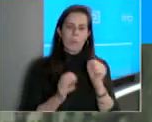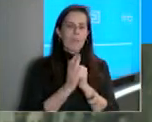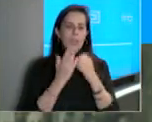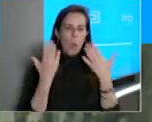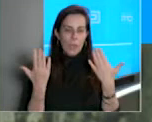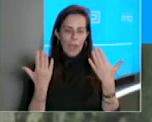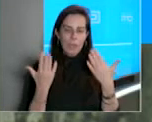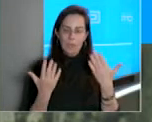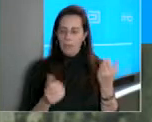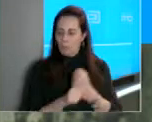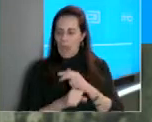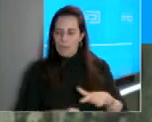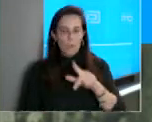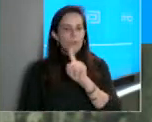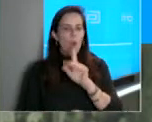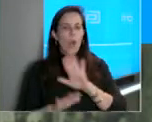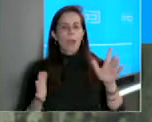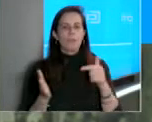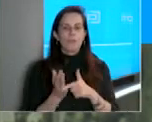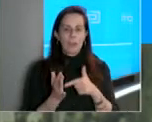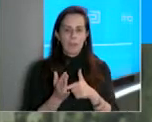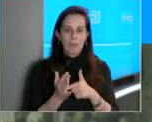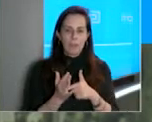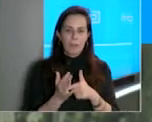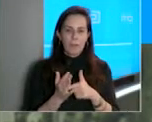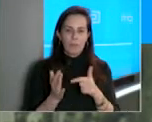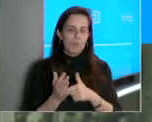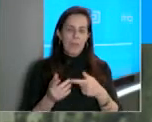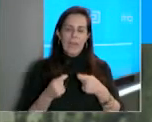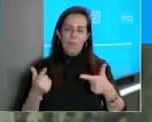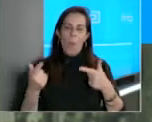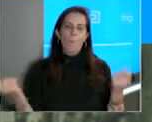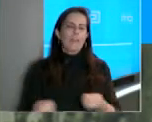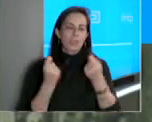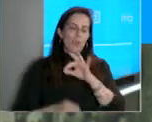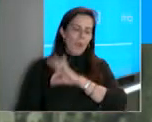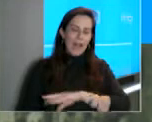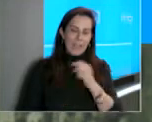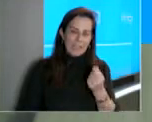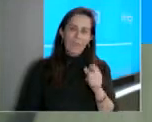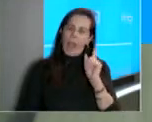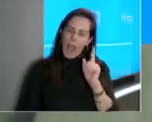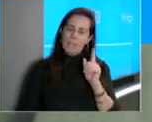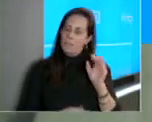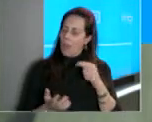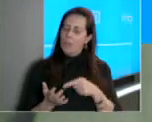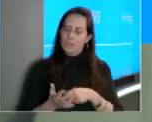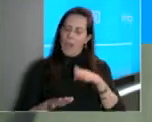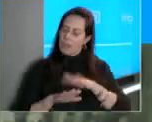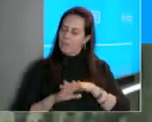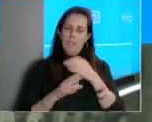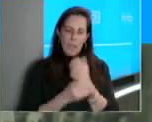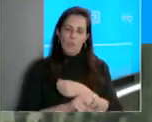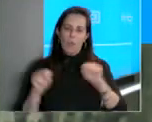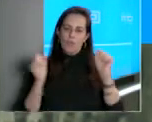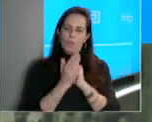בעיתונאות כשליחות ציבורית ולא רק כדרך למכור מודעות ולהרוויח כסף, אז מבחינה זאת התפקיד